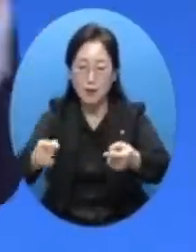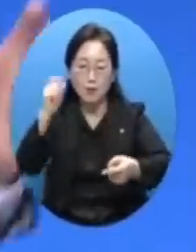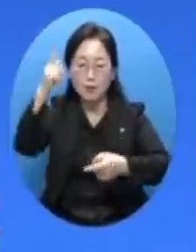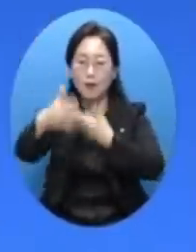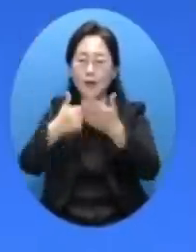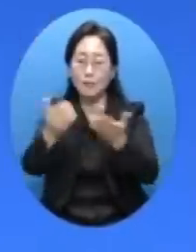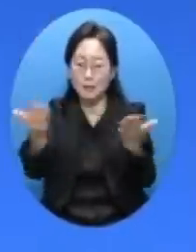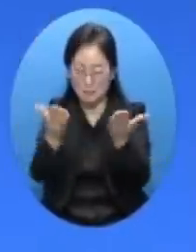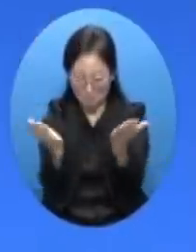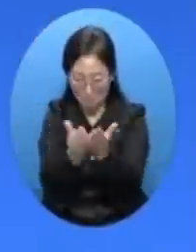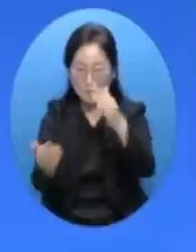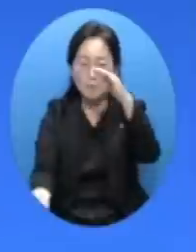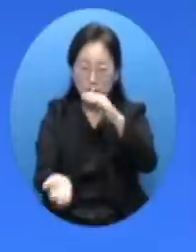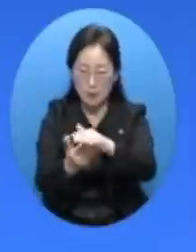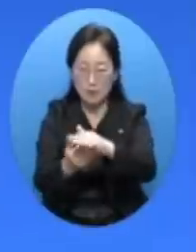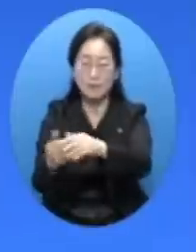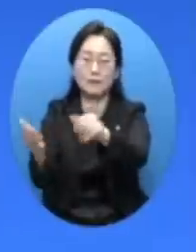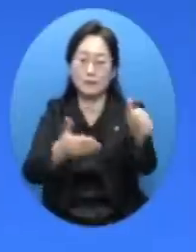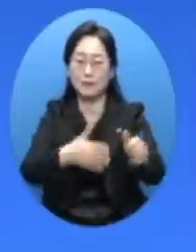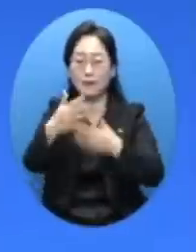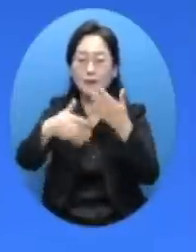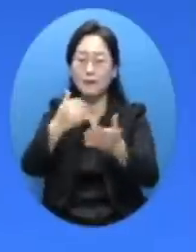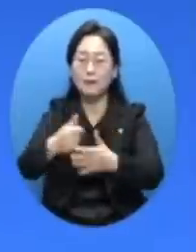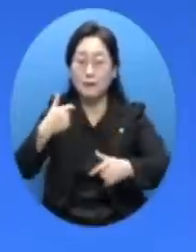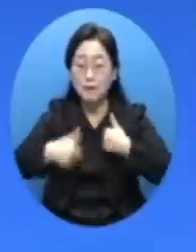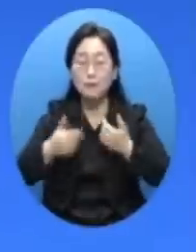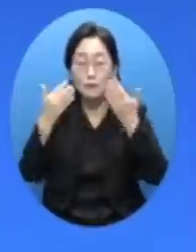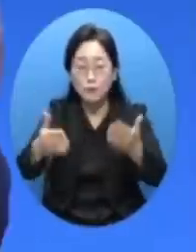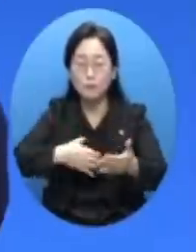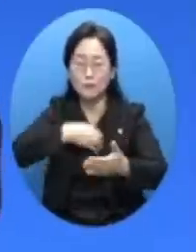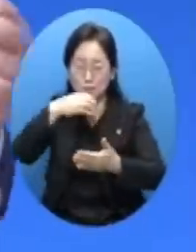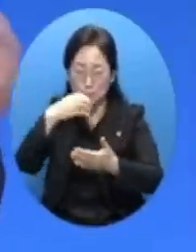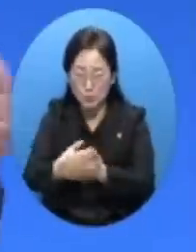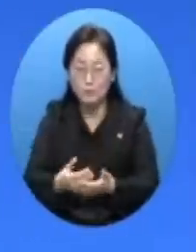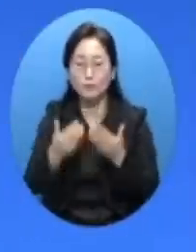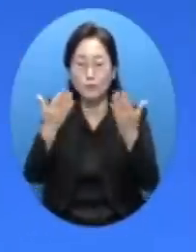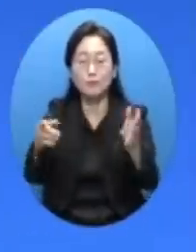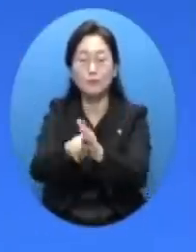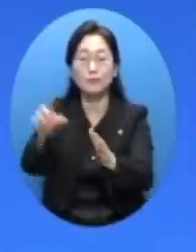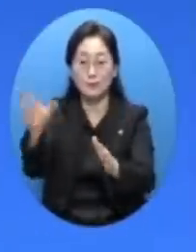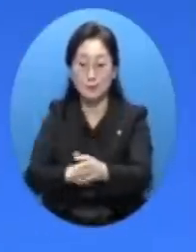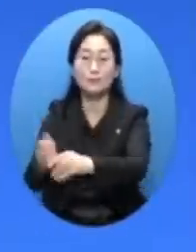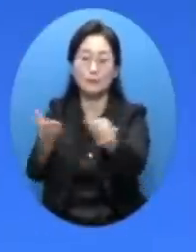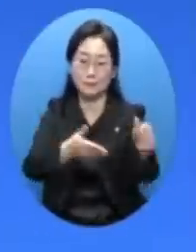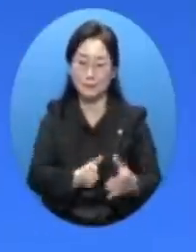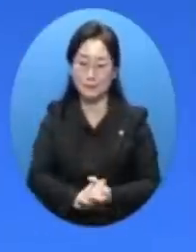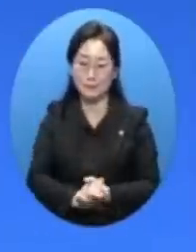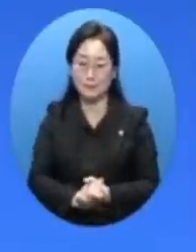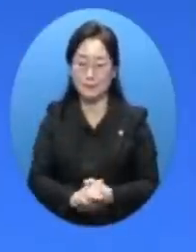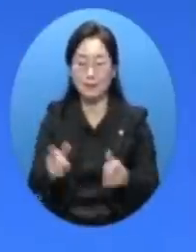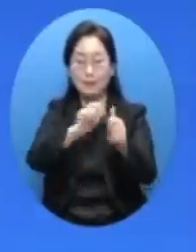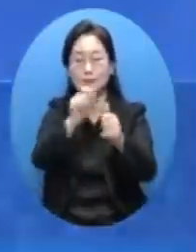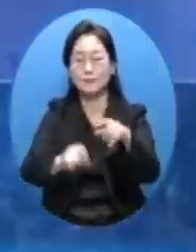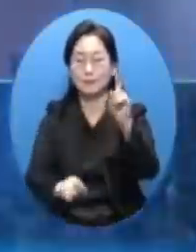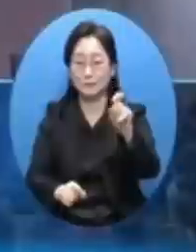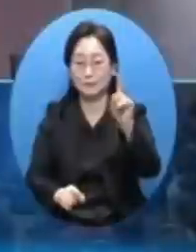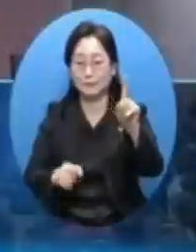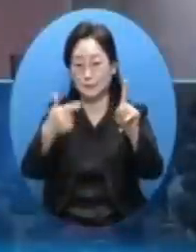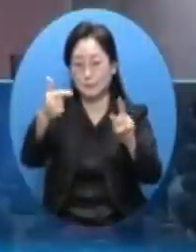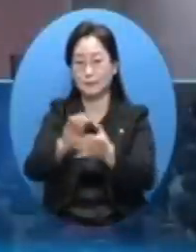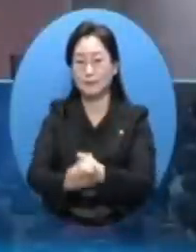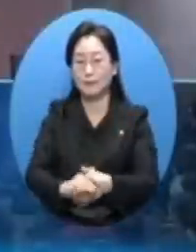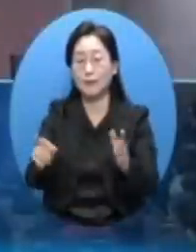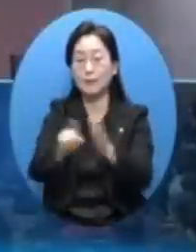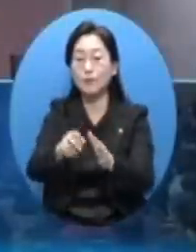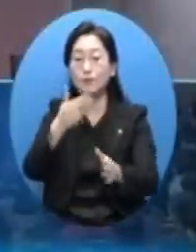여러분 모두가 되기를 바랍니다. 하나님을 기쁘시게 하고 감동시켜드리는 믿음의 사람들이 다 되기를 바랍니다. 히브리서 11장 6절을 말씀합니다.